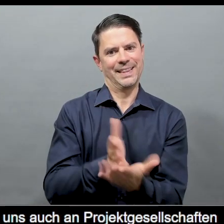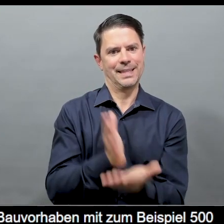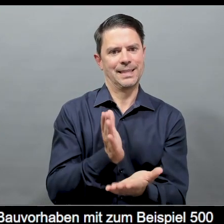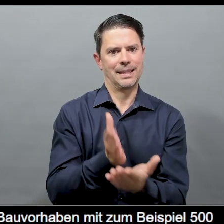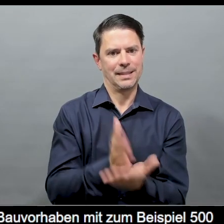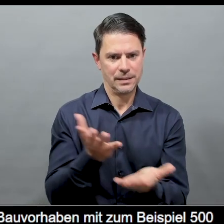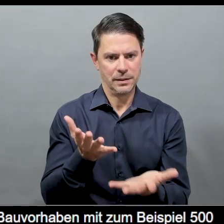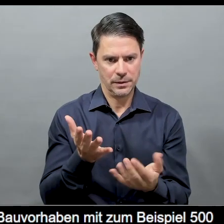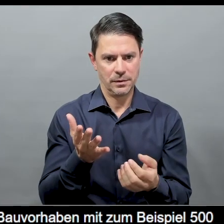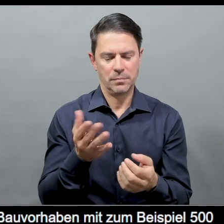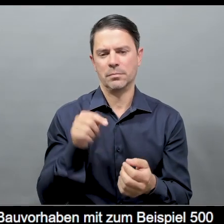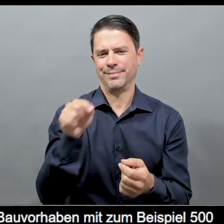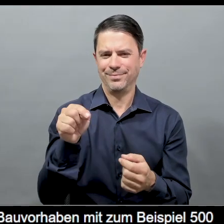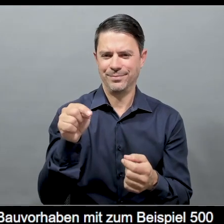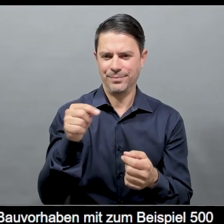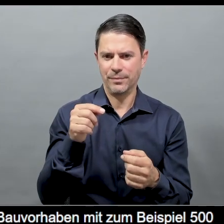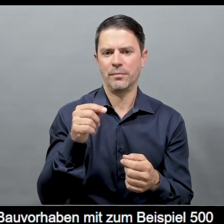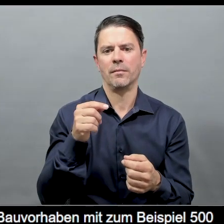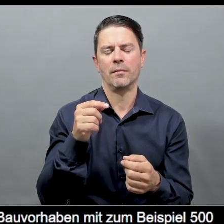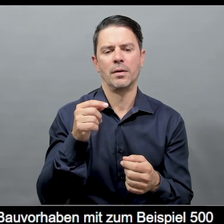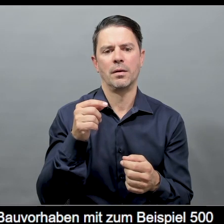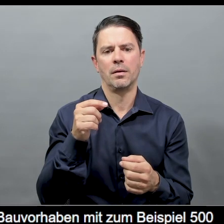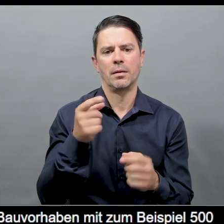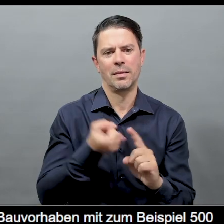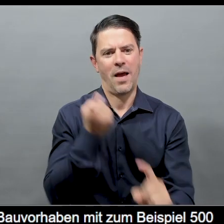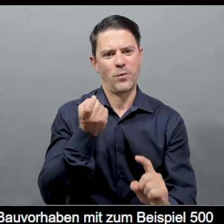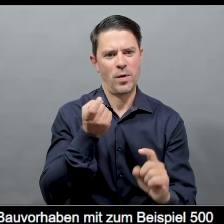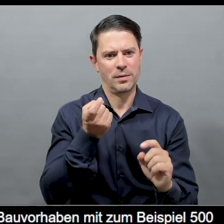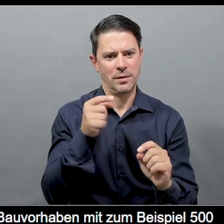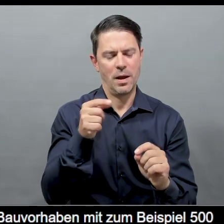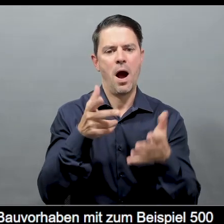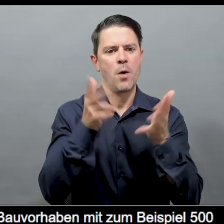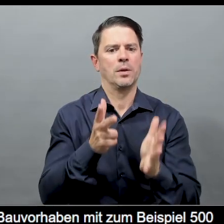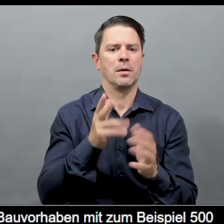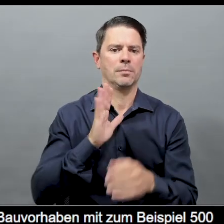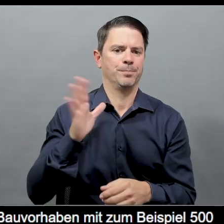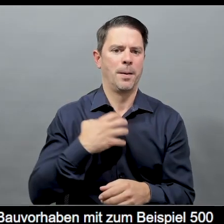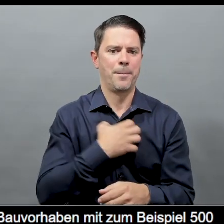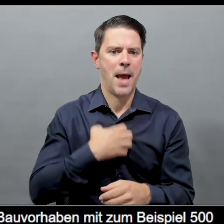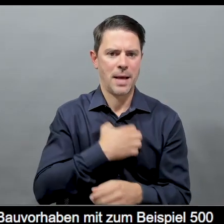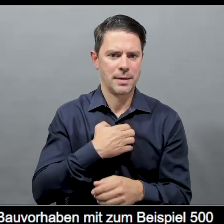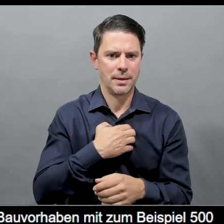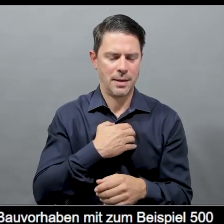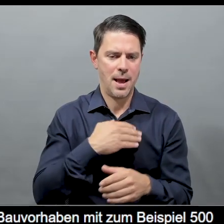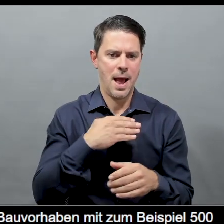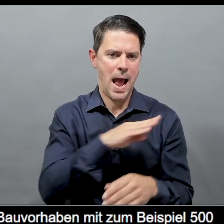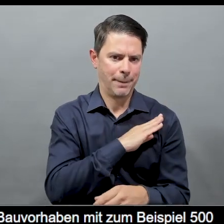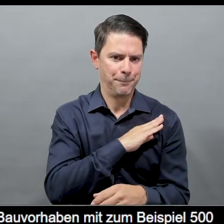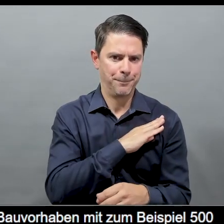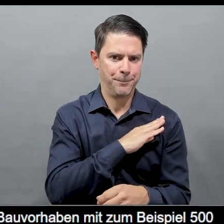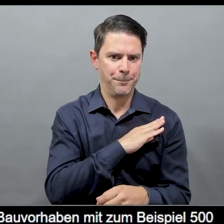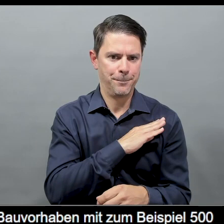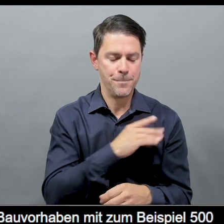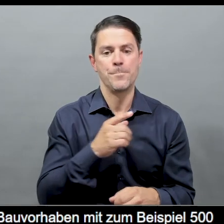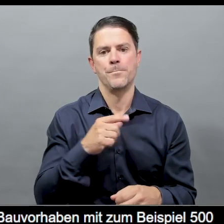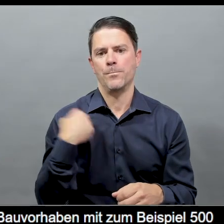sind. Also ich glaube, dass das schon unter den Umständen, die Rahmenbedingungen, die ich gerade skizziert habe, ist das schon ein